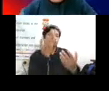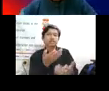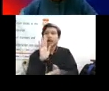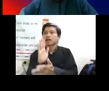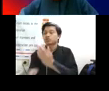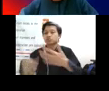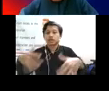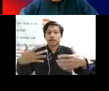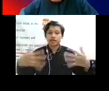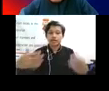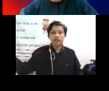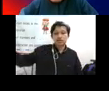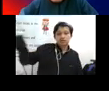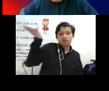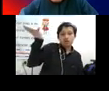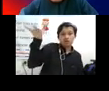zotero